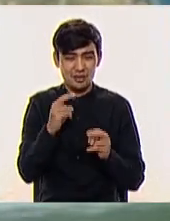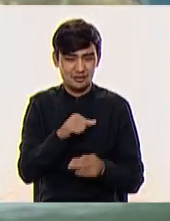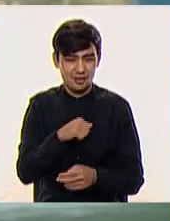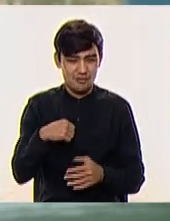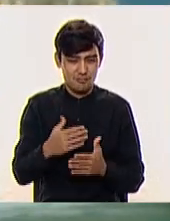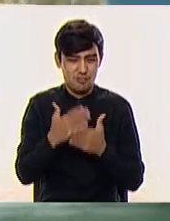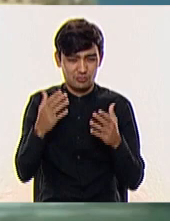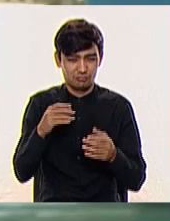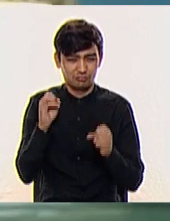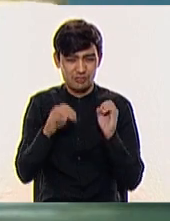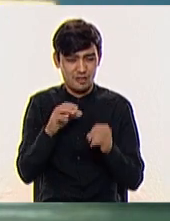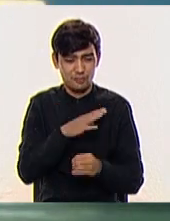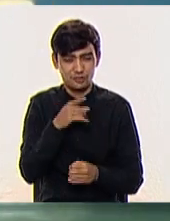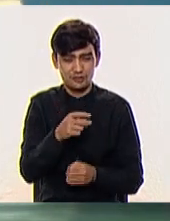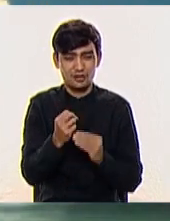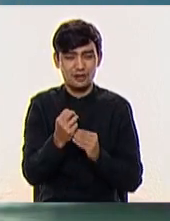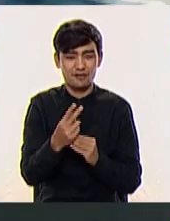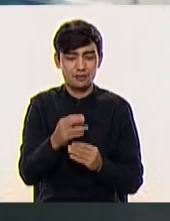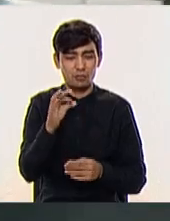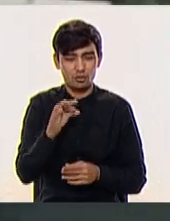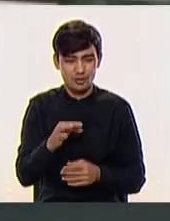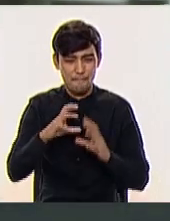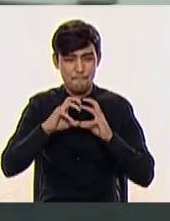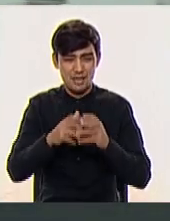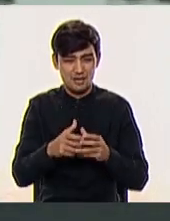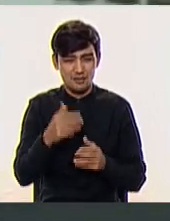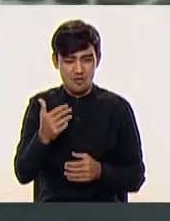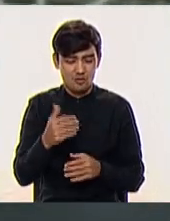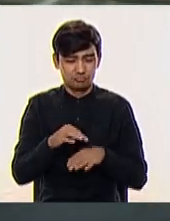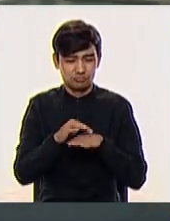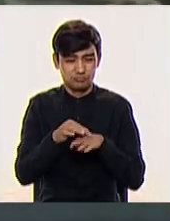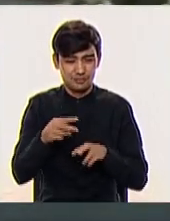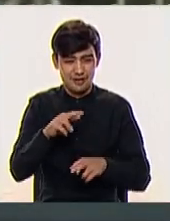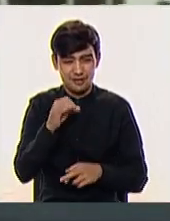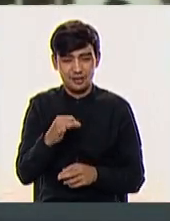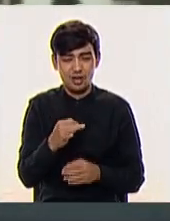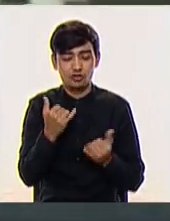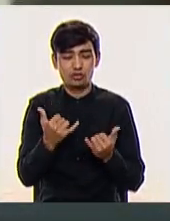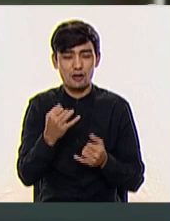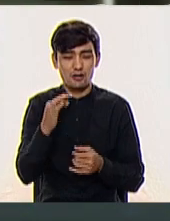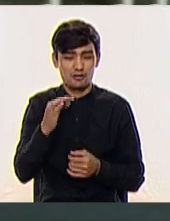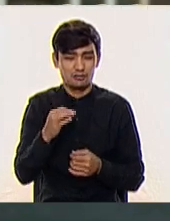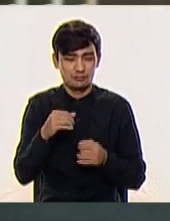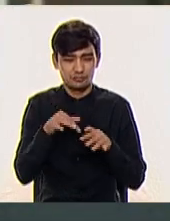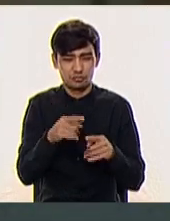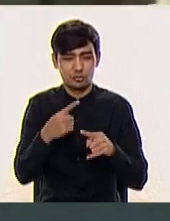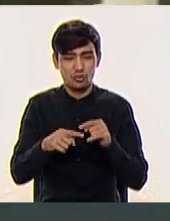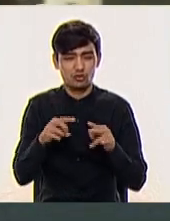загруженных морских путей. На него приходится 12% мирового потока грузоперевозок. И сейчас необходимо искать обходные